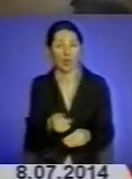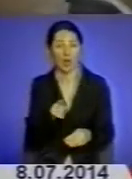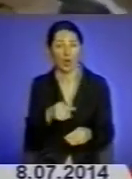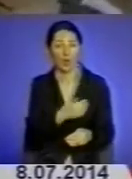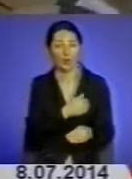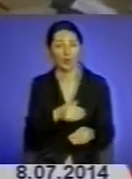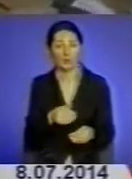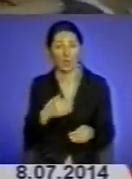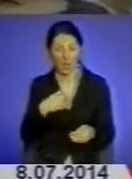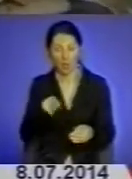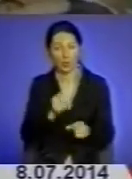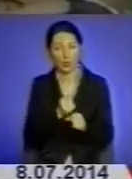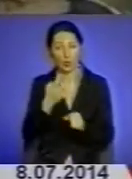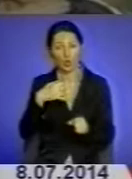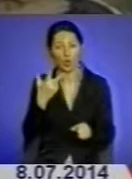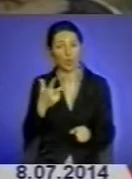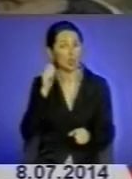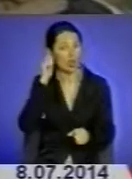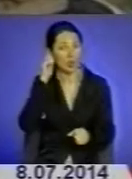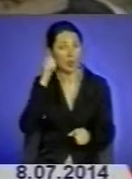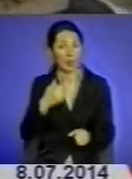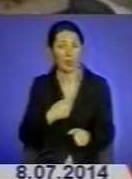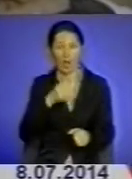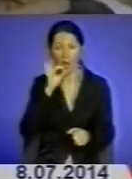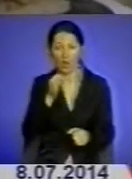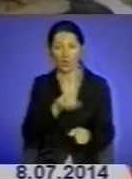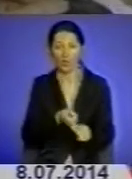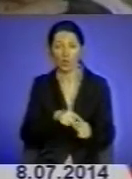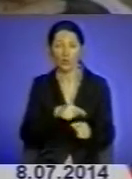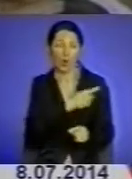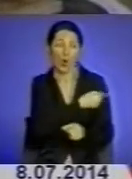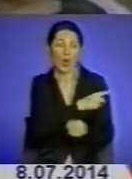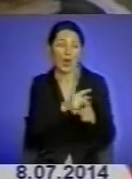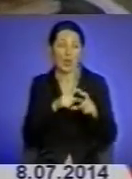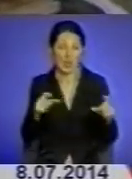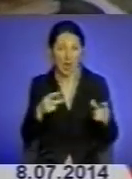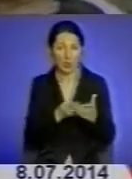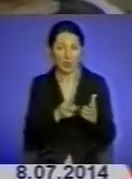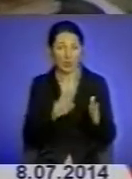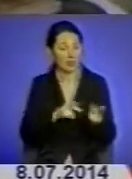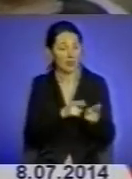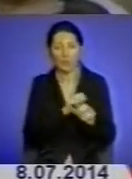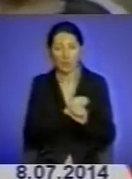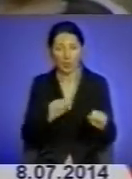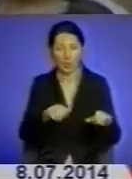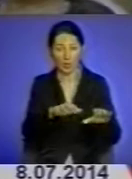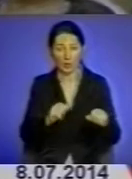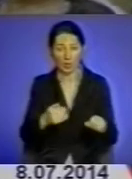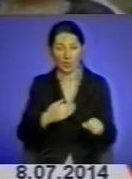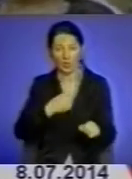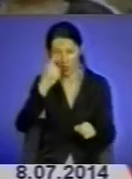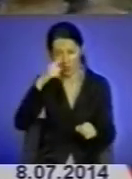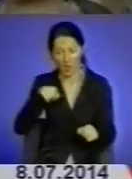працюю 43 роки. Але я кажу, що ну, цю лікарню не можна в залізничників забрати. Чому? Тому що ми знаємо їх поколіннями